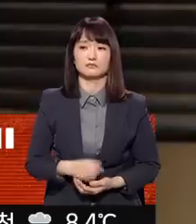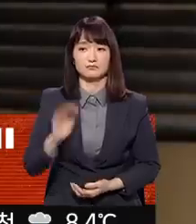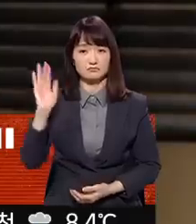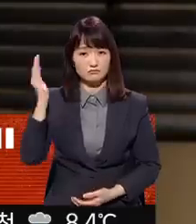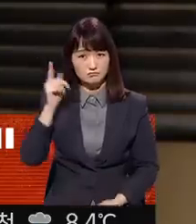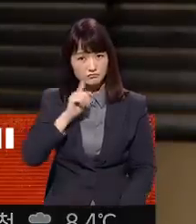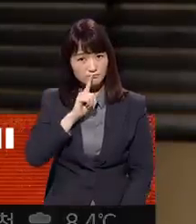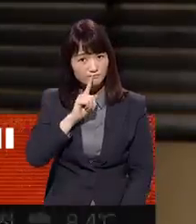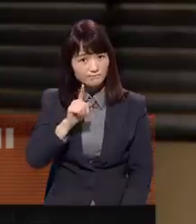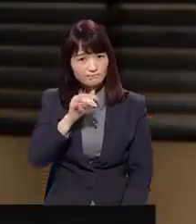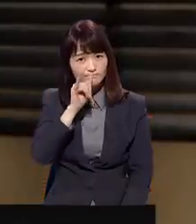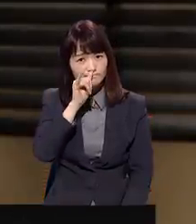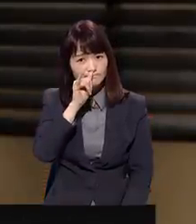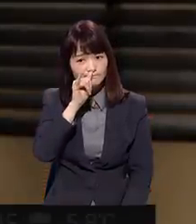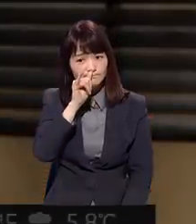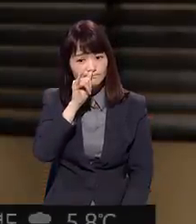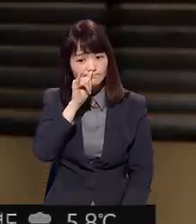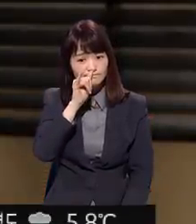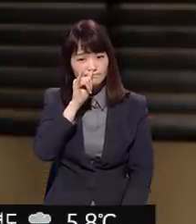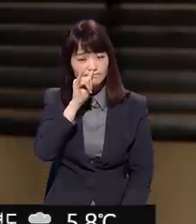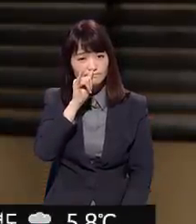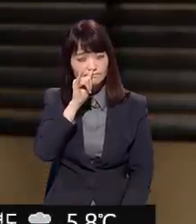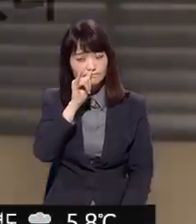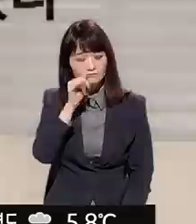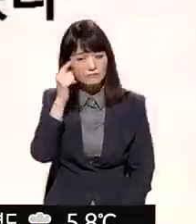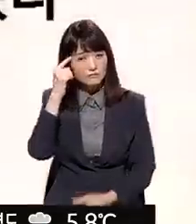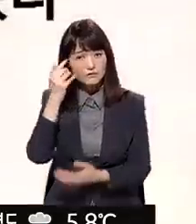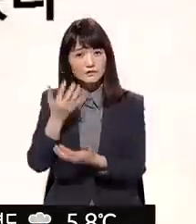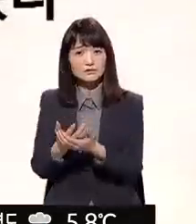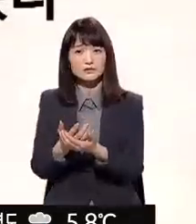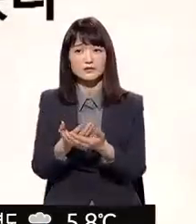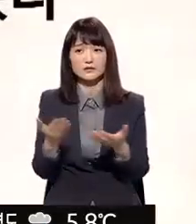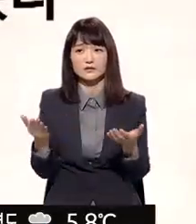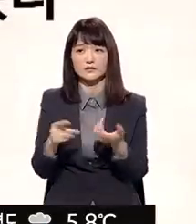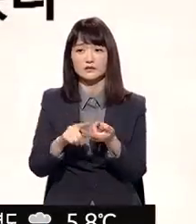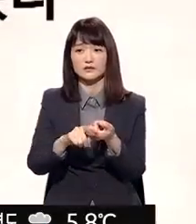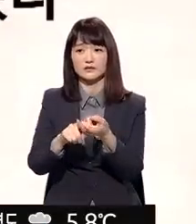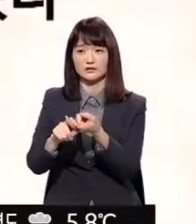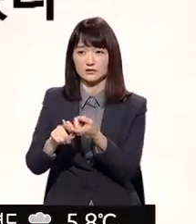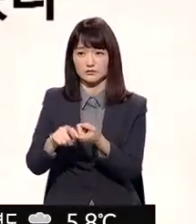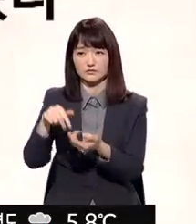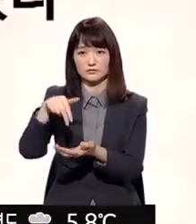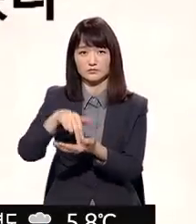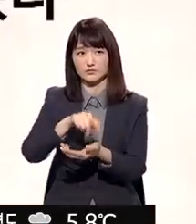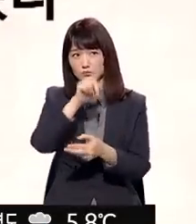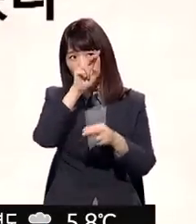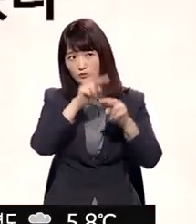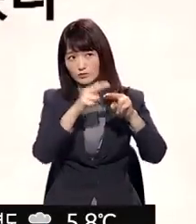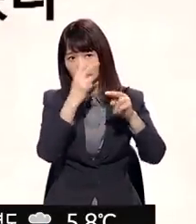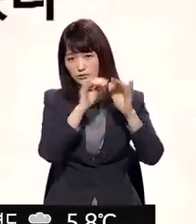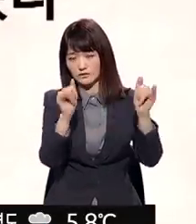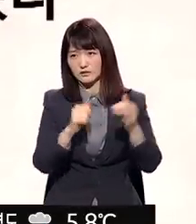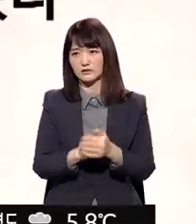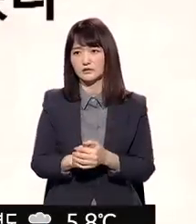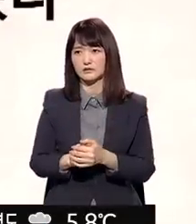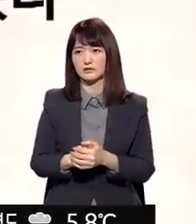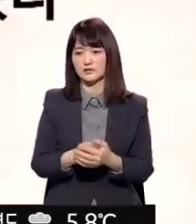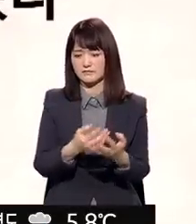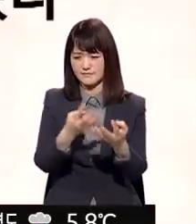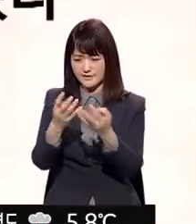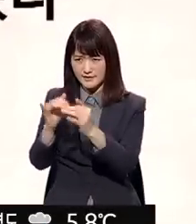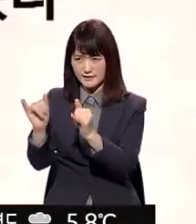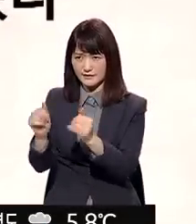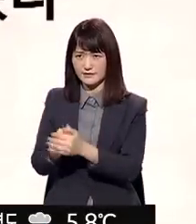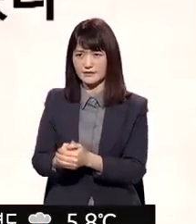말 하는 사람이 있을까 싶을 정도로 충격적이고 노조 같은 경우는 이것을 상급자가 불특정 다수를 대상으로